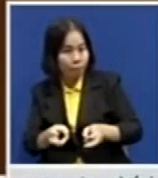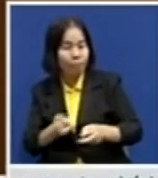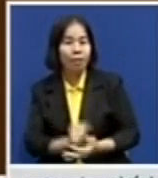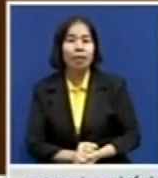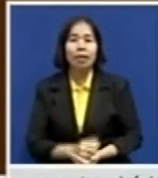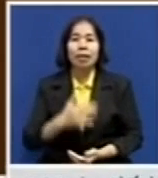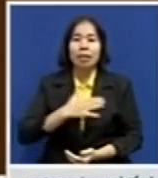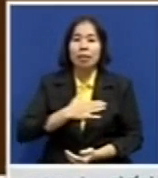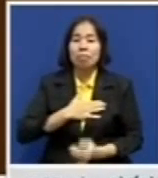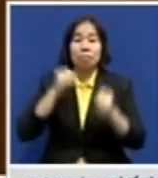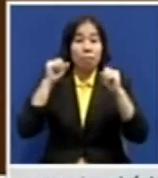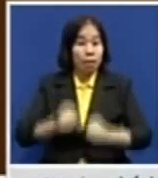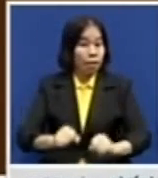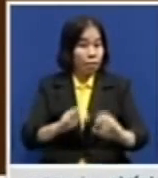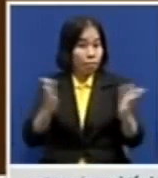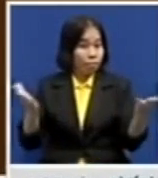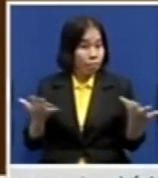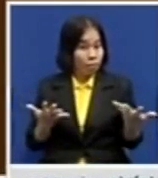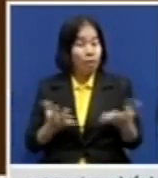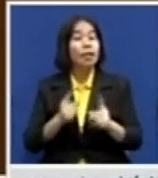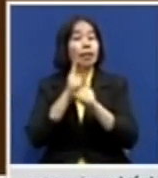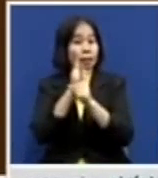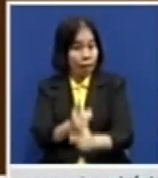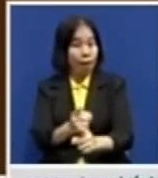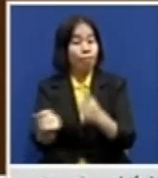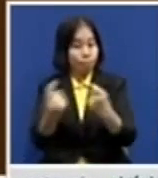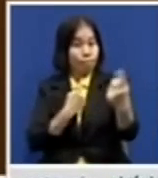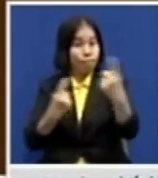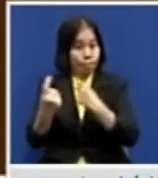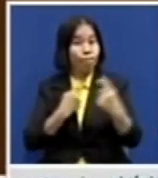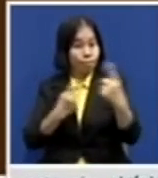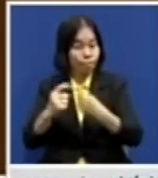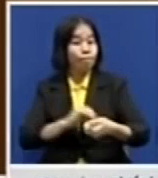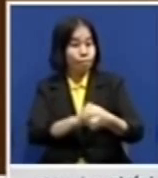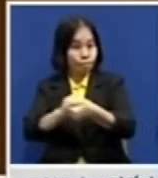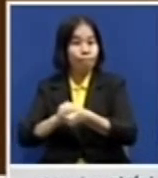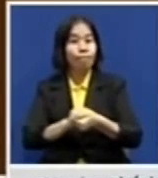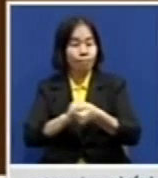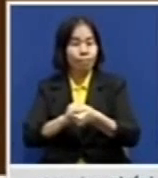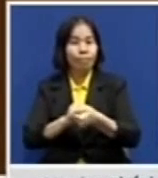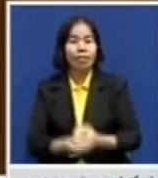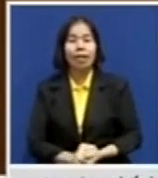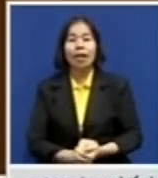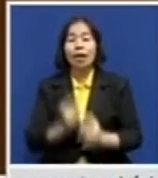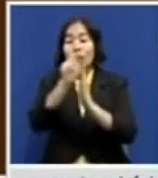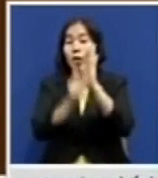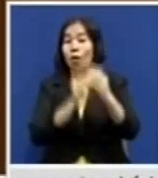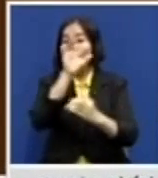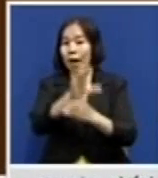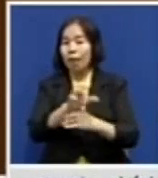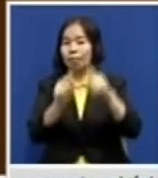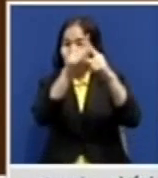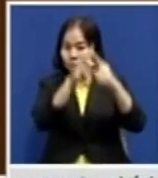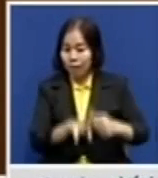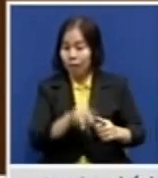ราไม่มีมติเป็นอย่างอื่นก็ถือว่าอภิปรายซักถามรวมกันนะครับข้อที่108นะครับจะมีส